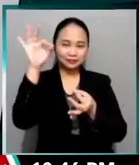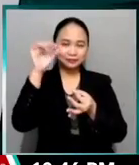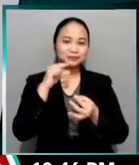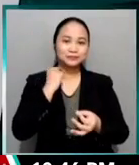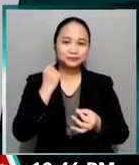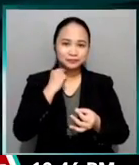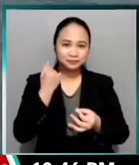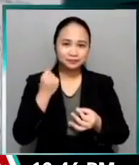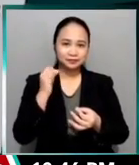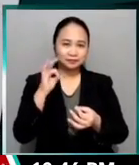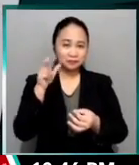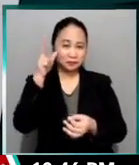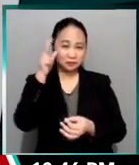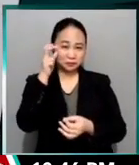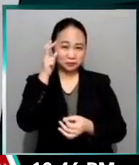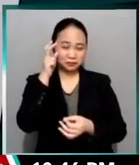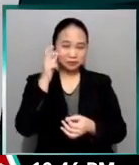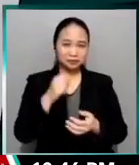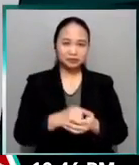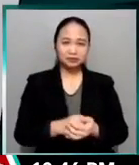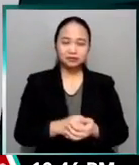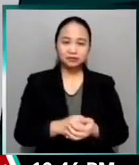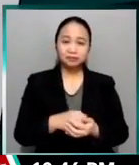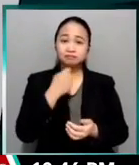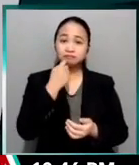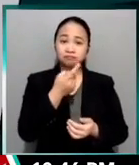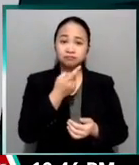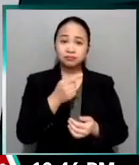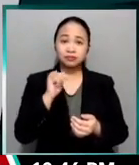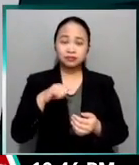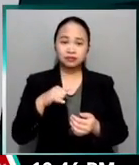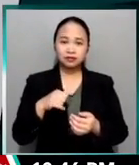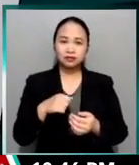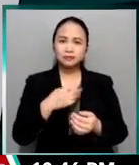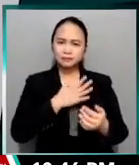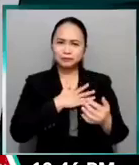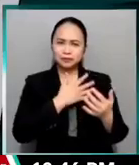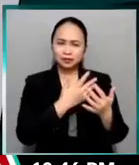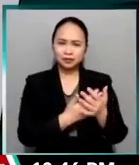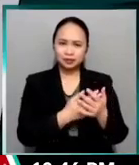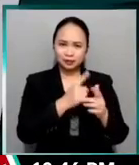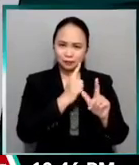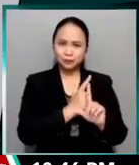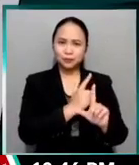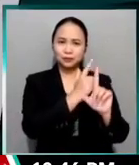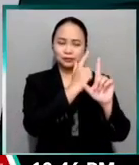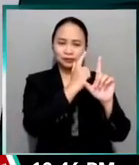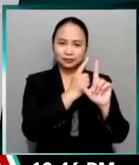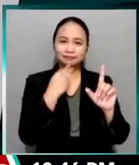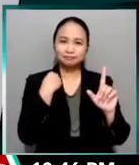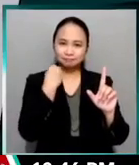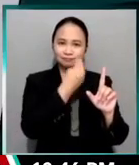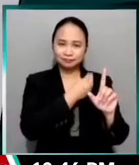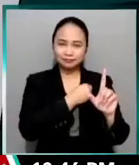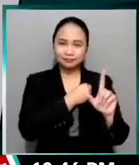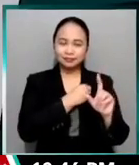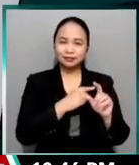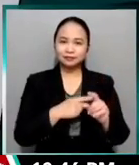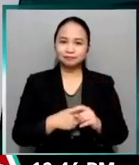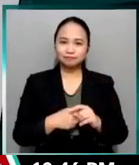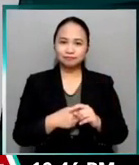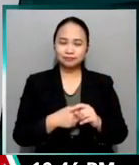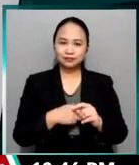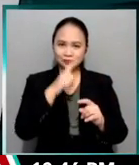ang aparisyon. Deboto raw si Demetrio ng Our Lady Mary Mediatrix of All Grace at bilang isang deboto, para na rin daw